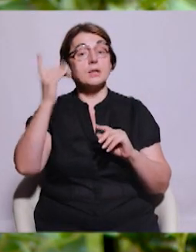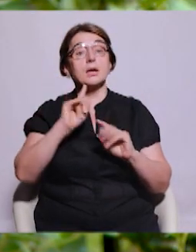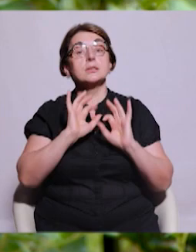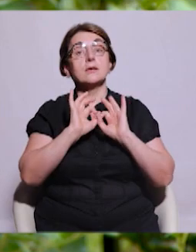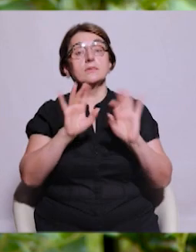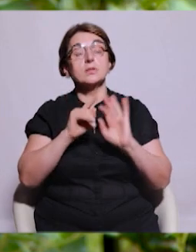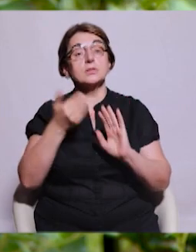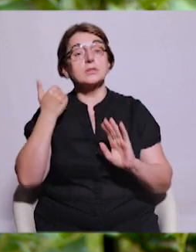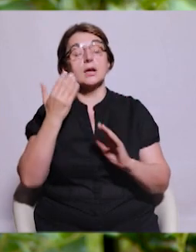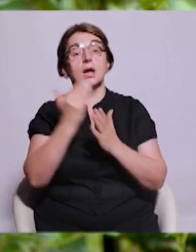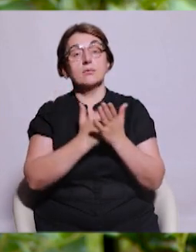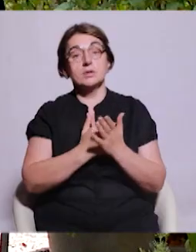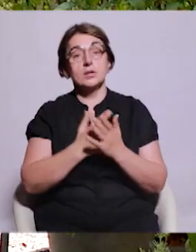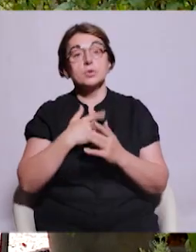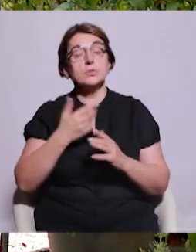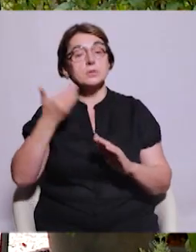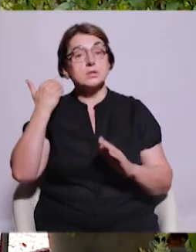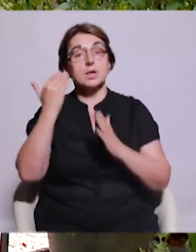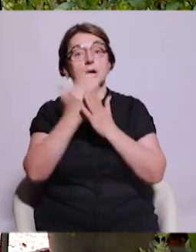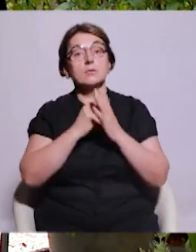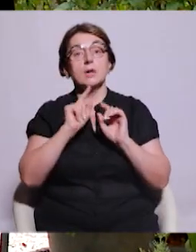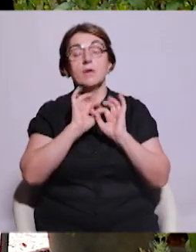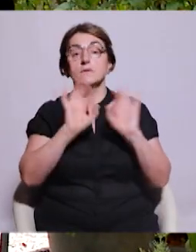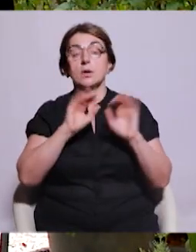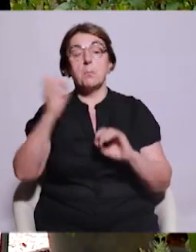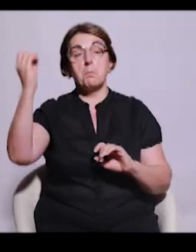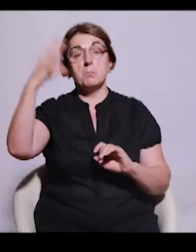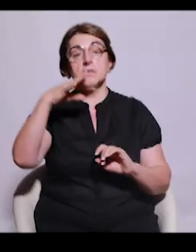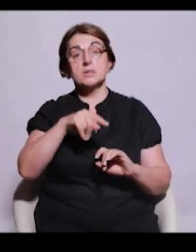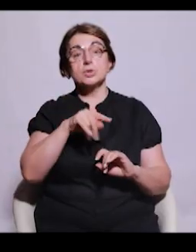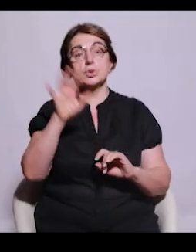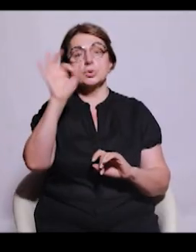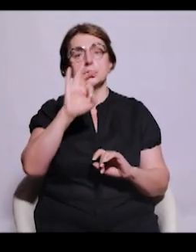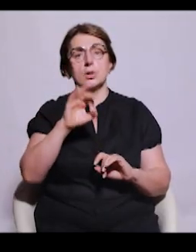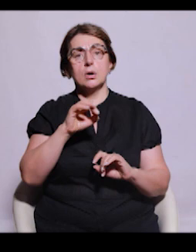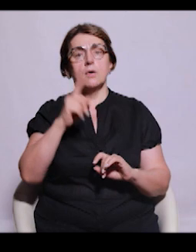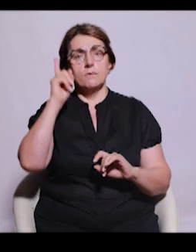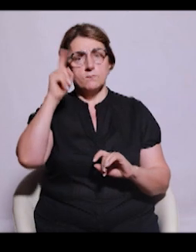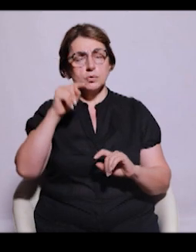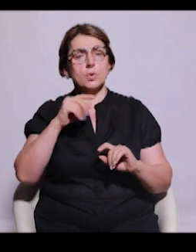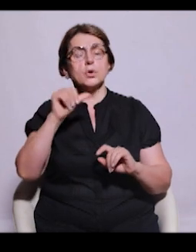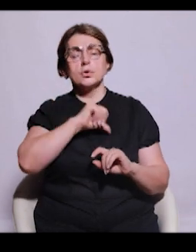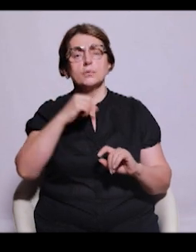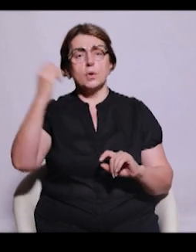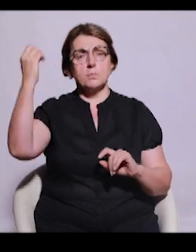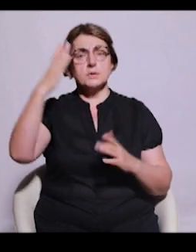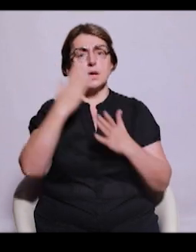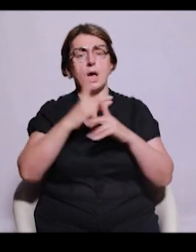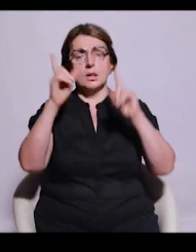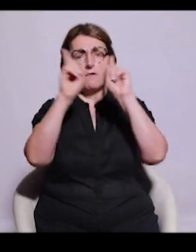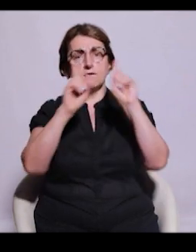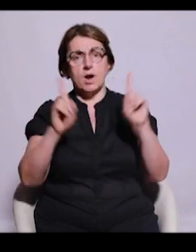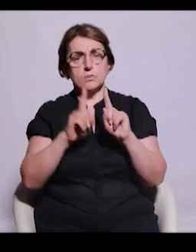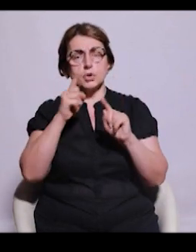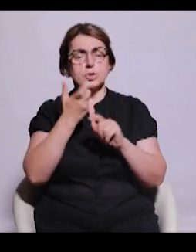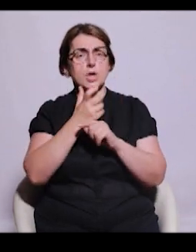რაზე ვისაუბრეთ წინა გაკვეთილზე. ჩვენ წინა გაკვეთილზე ვისაუბრეთ მზეზე. გავიგეთ, რომ მზე ვარსკვლავია და როგორც ყველა სხვა ვარსკვლავი,